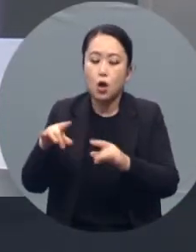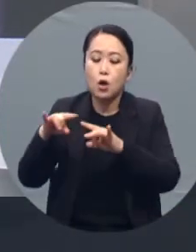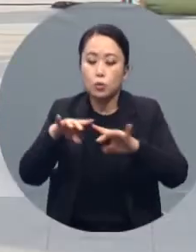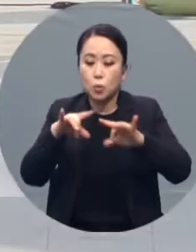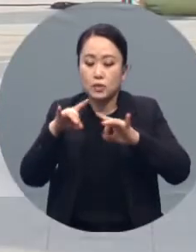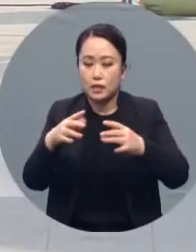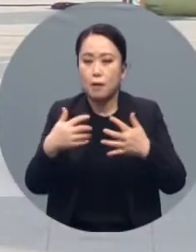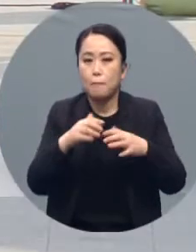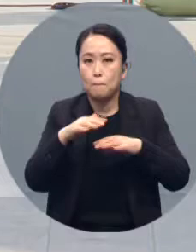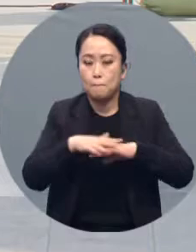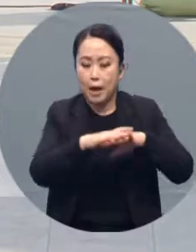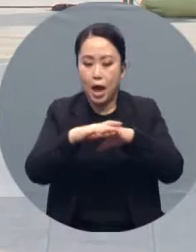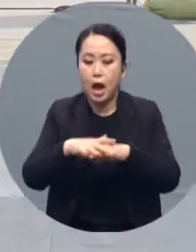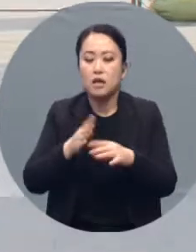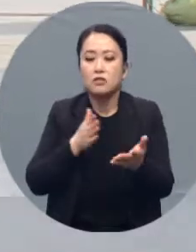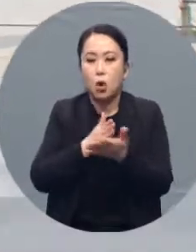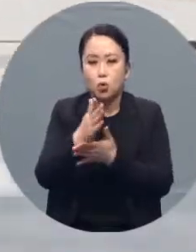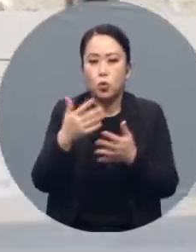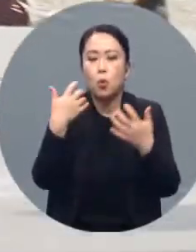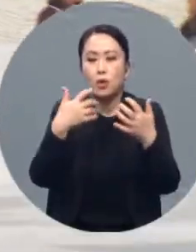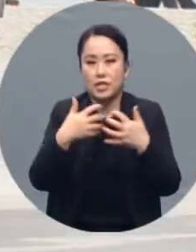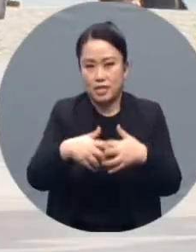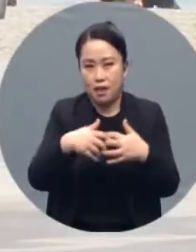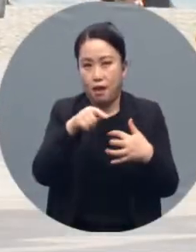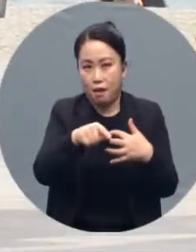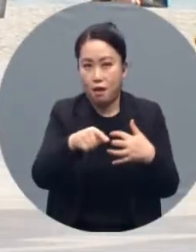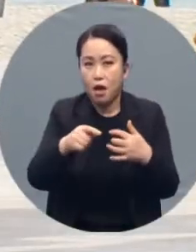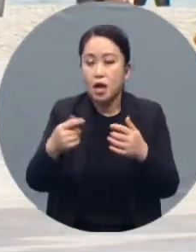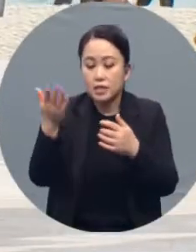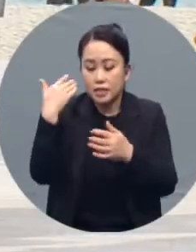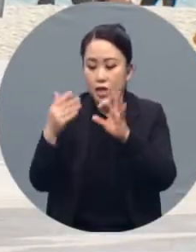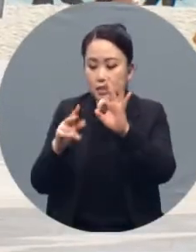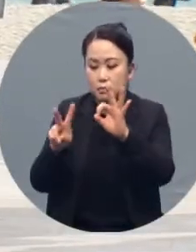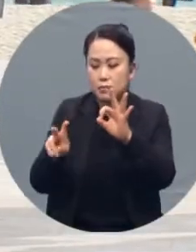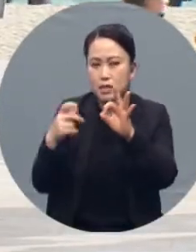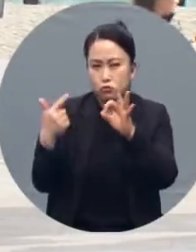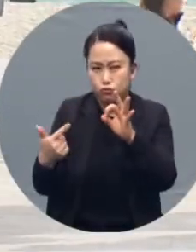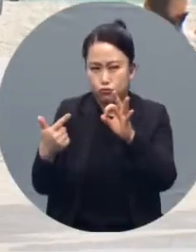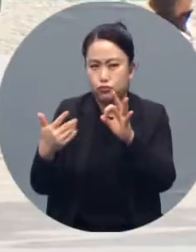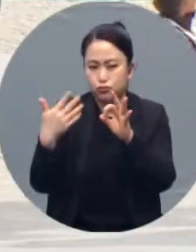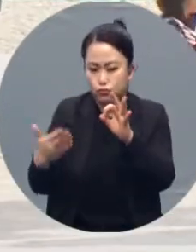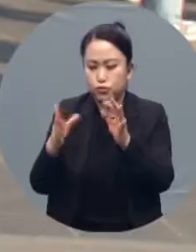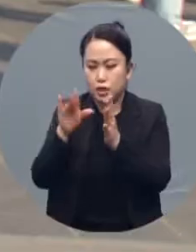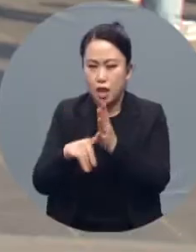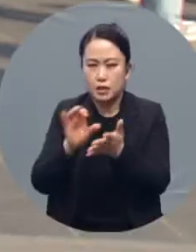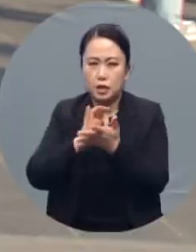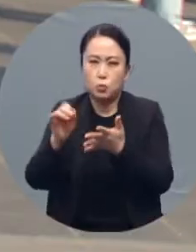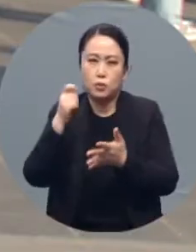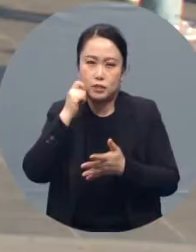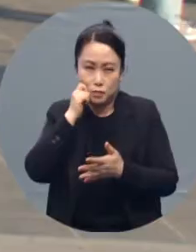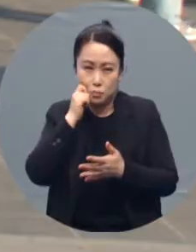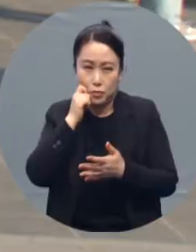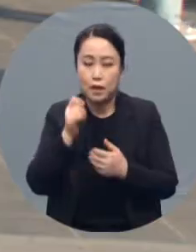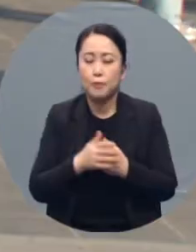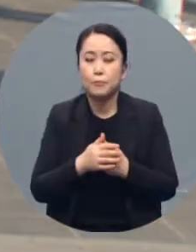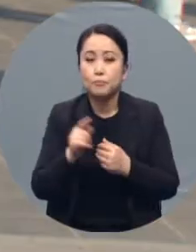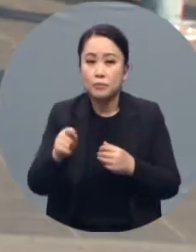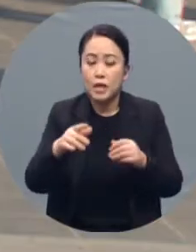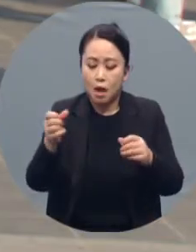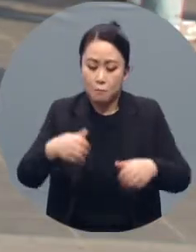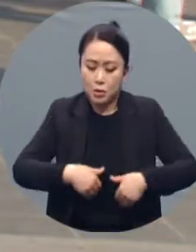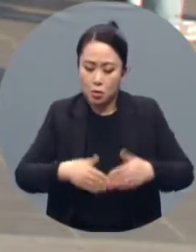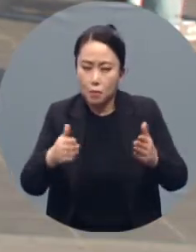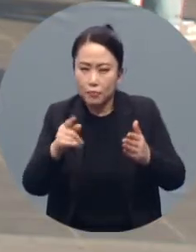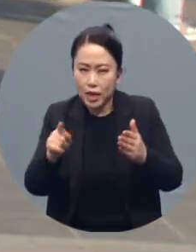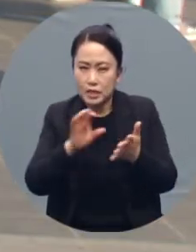단말기인데 지난 12구 참사 당시 재기능을 하지 못했다는 비판을 받았습니다. 이번 훈련은 무용지물 논란이